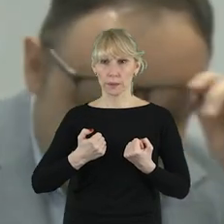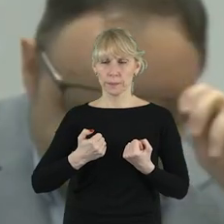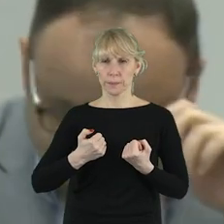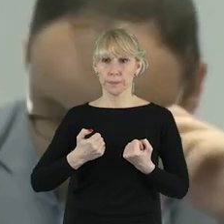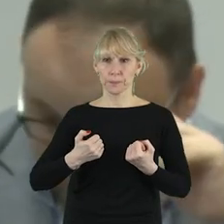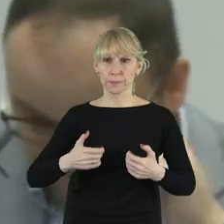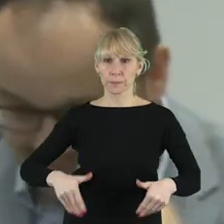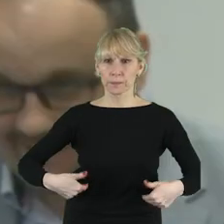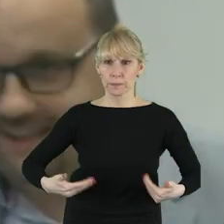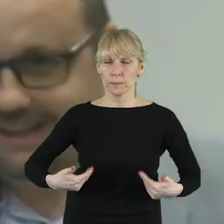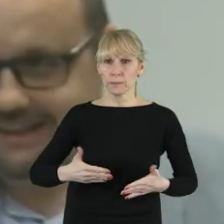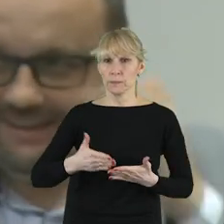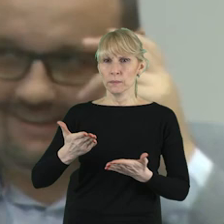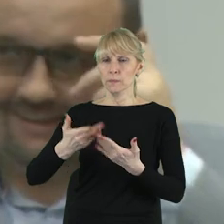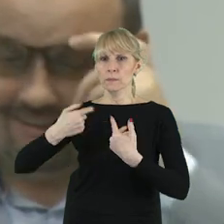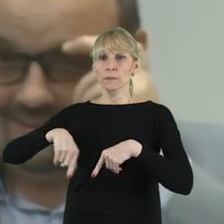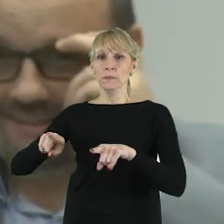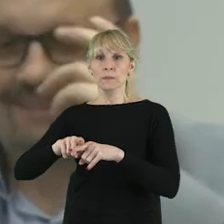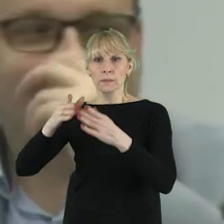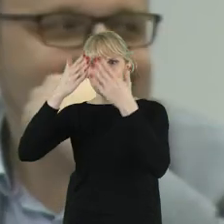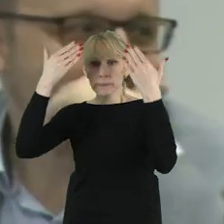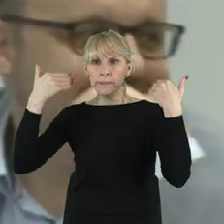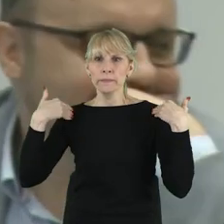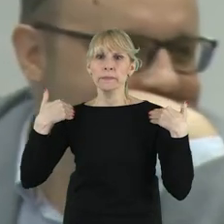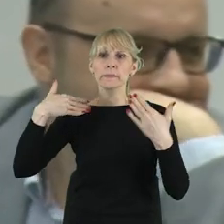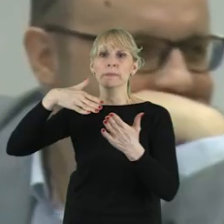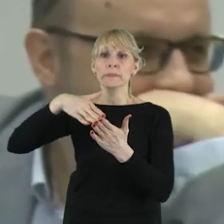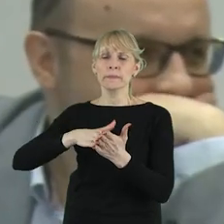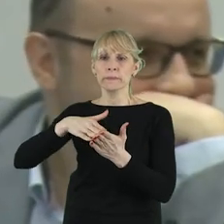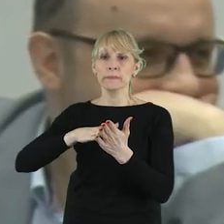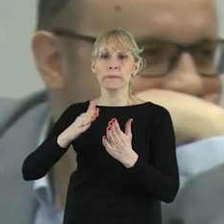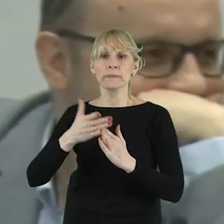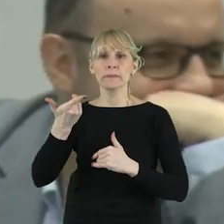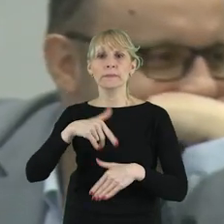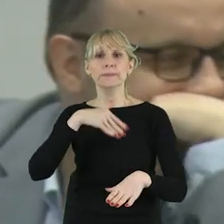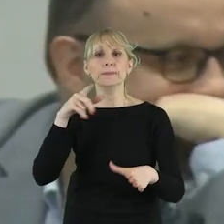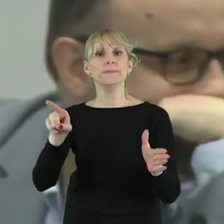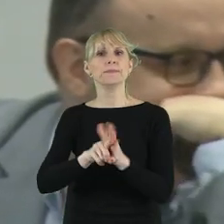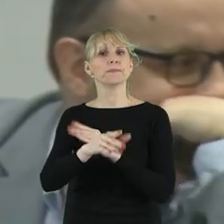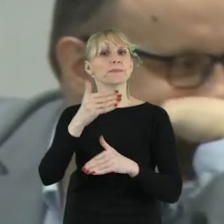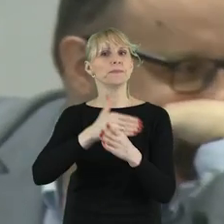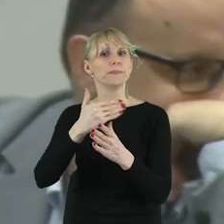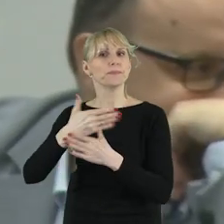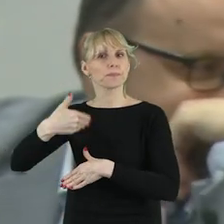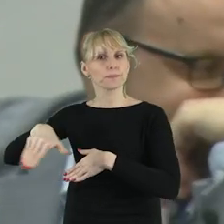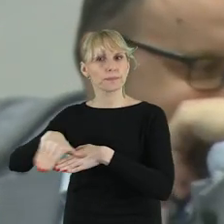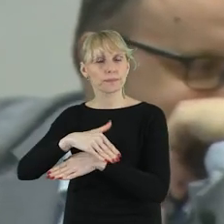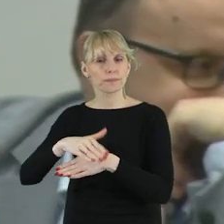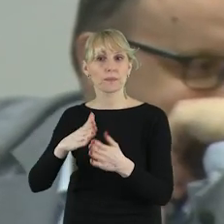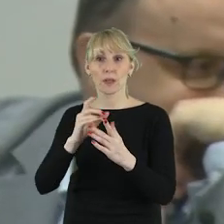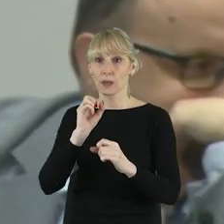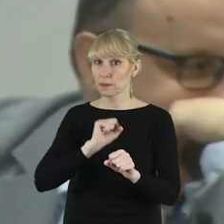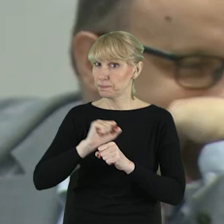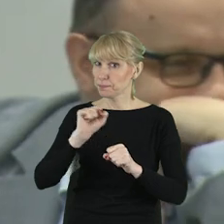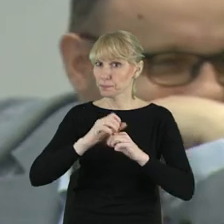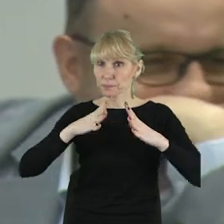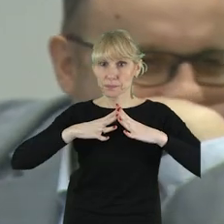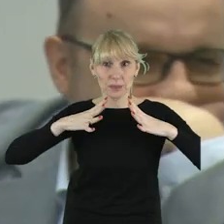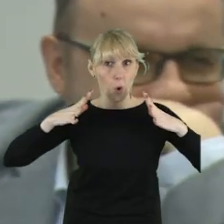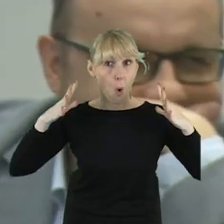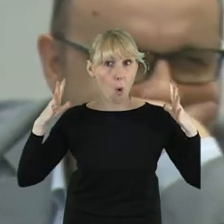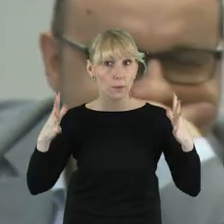firmy zewnętrznej jest ogromny i naprawdę niezwykle pomocny, jeżeli chodzi